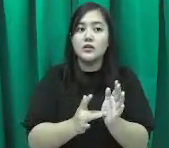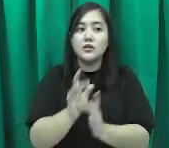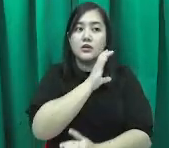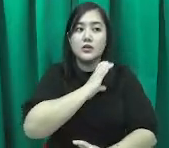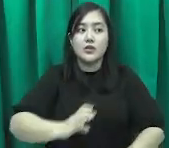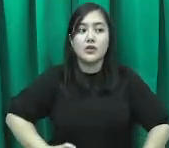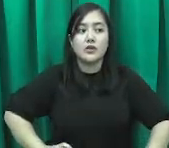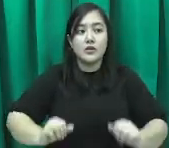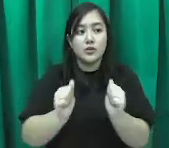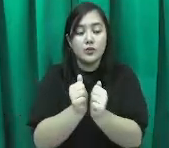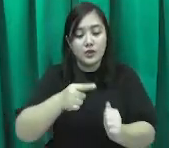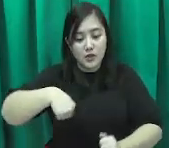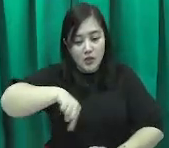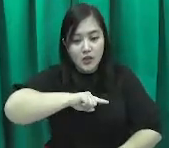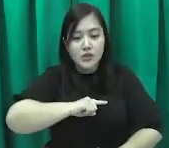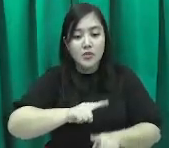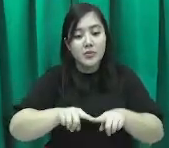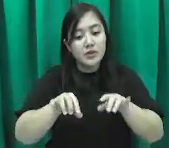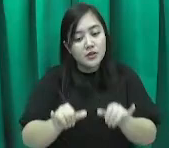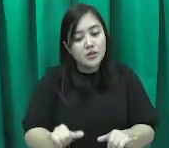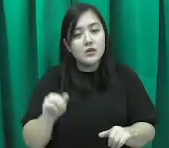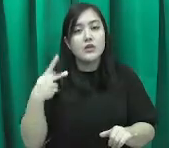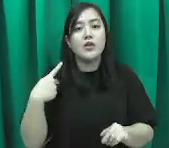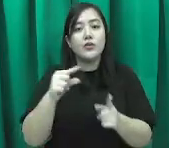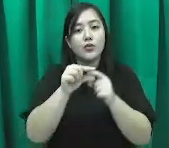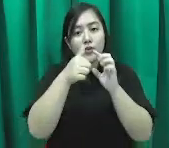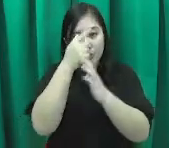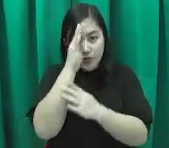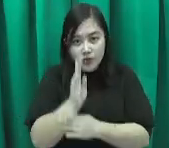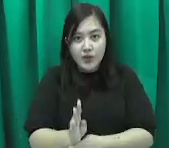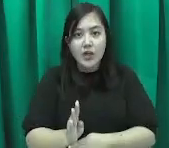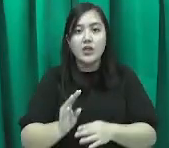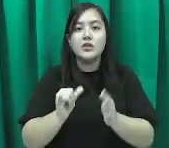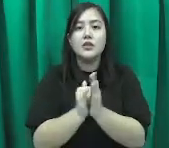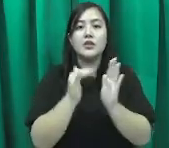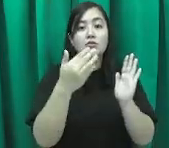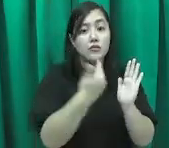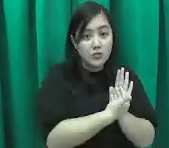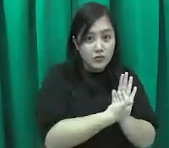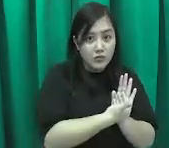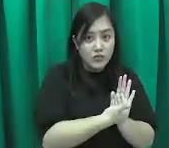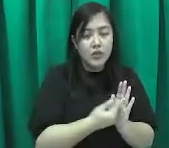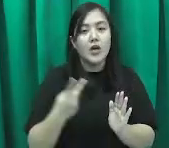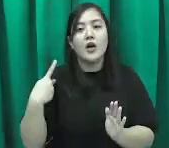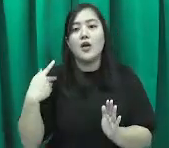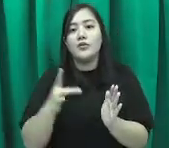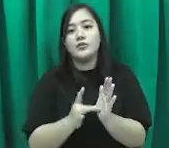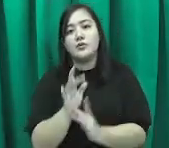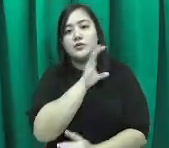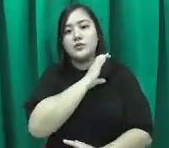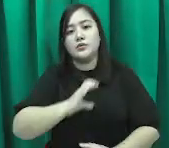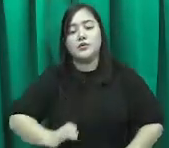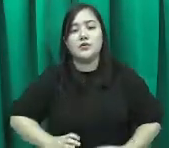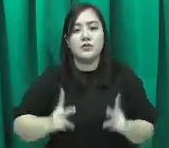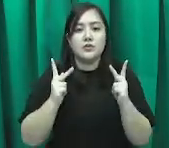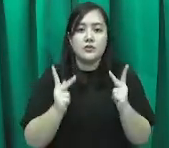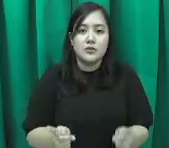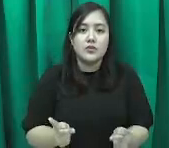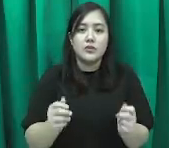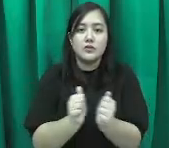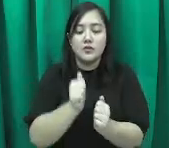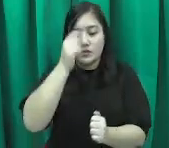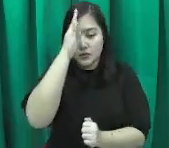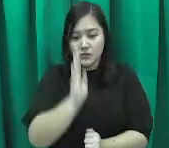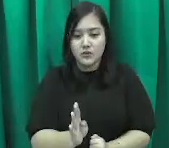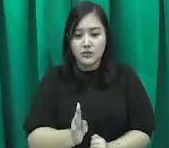instruction, yung salita niya, that means na nandyan pa rin yung presensya niya sa atin. Yes. So the responsibility, yung ganun din sa tatay. Hindi nawawala